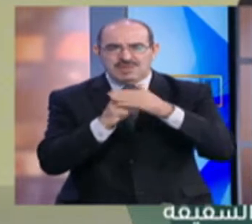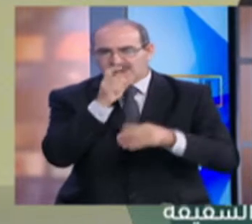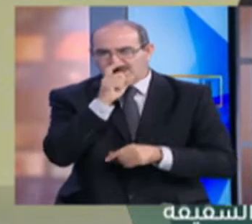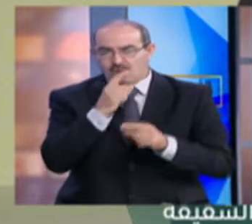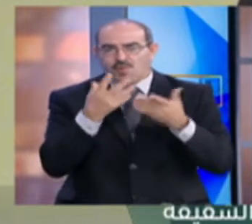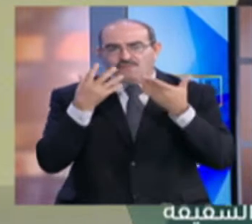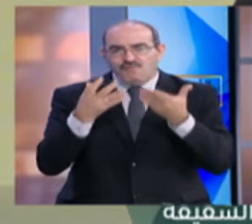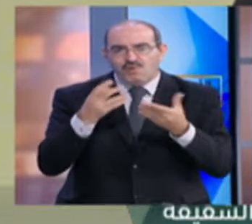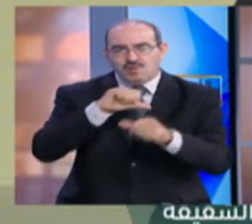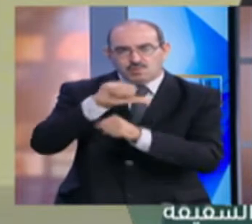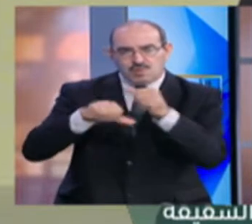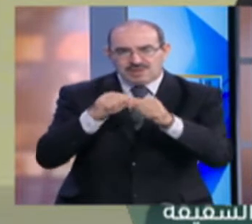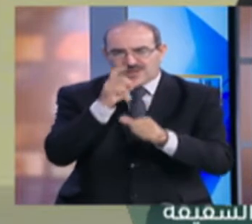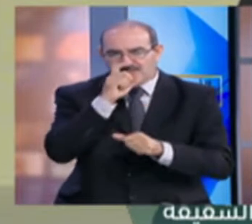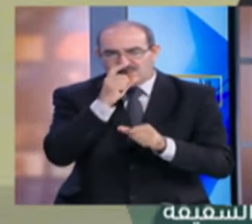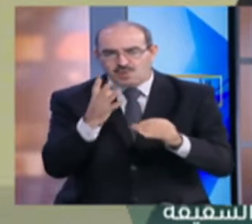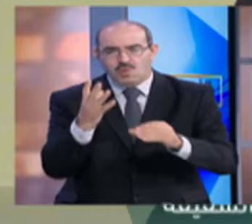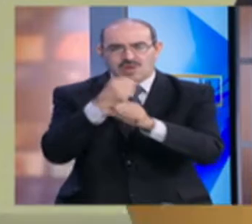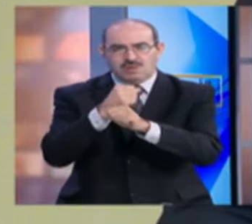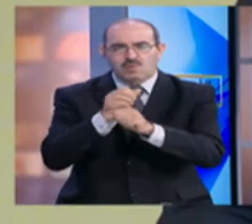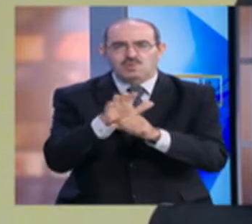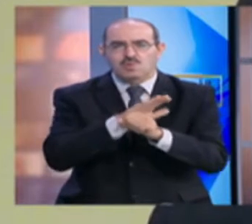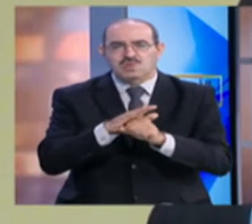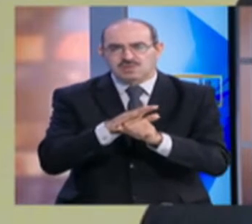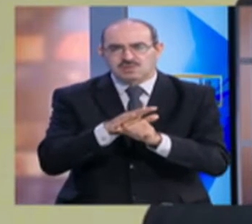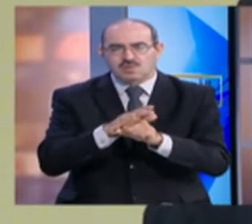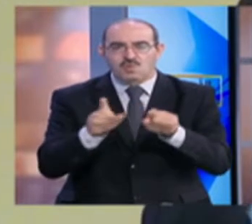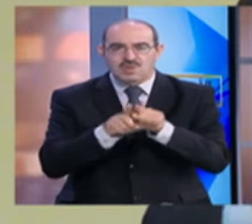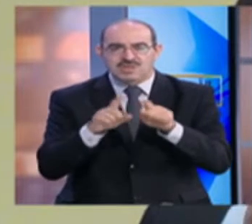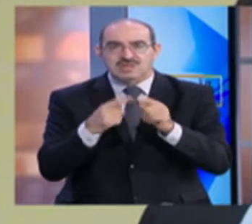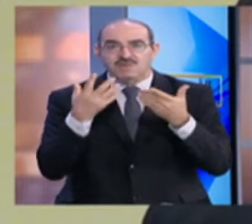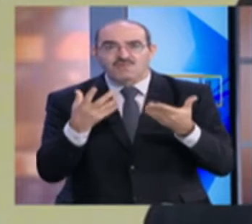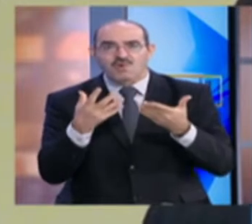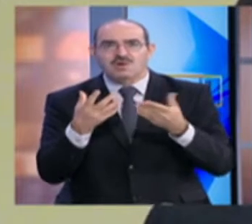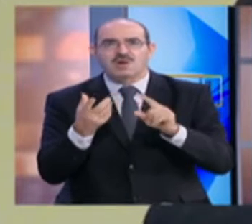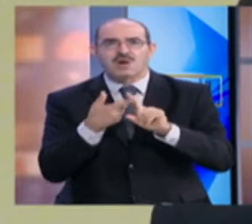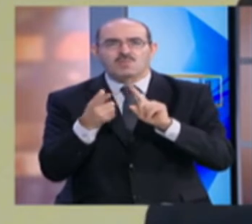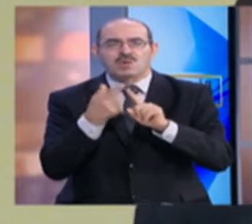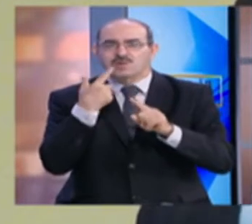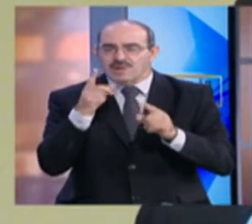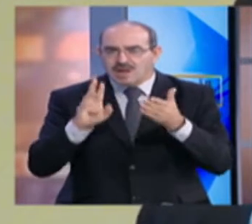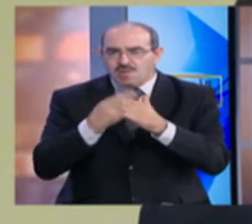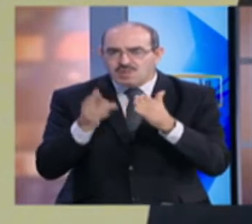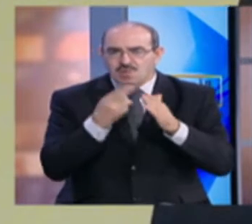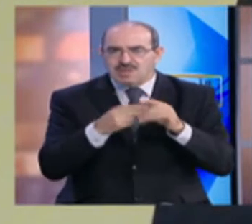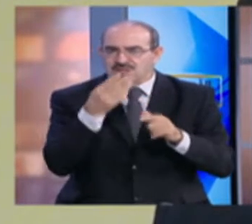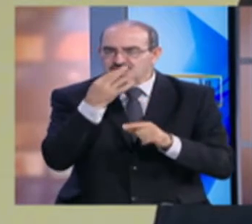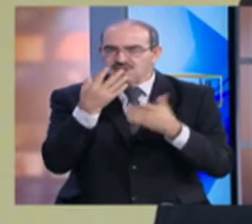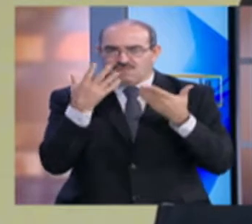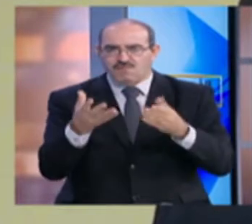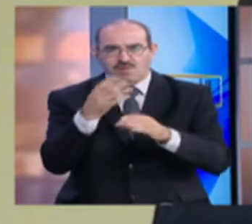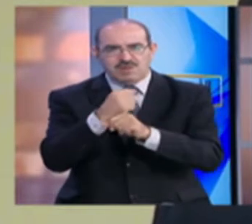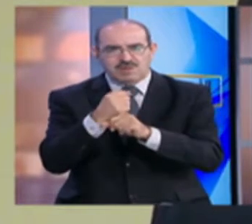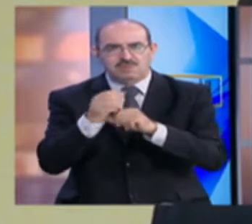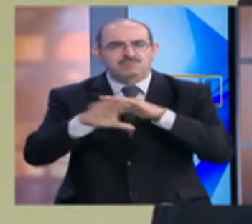نريدها جامعة وشاملة، ولن نكرس، قلتها وأكررها من أرض تونس